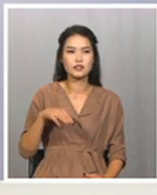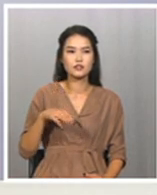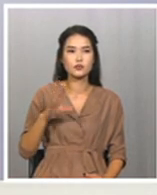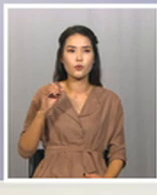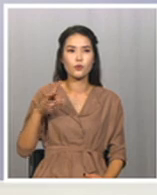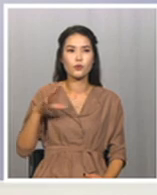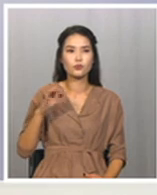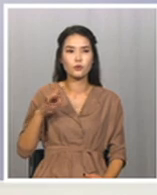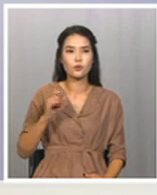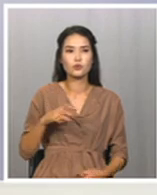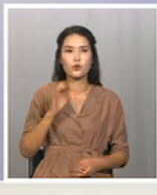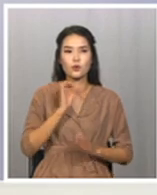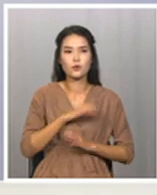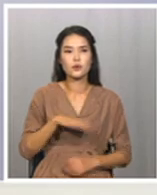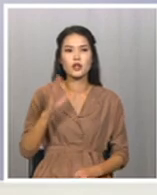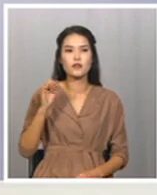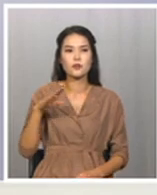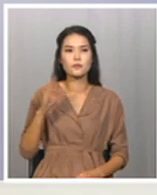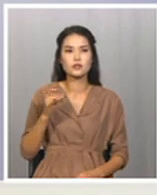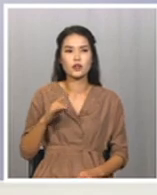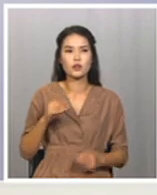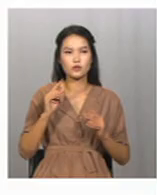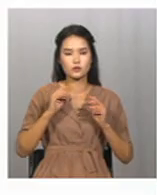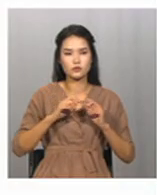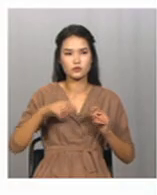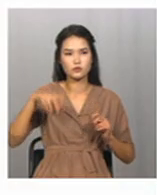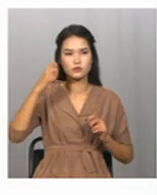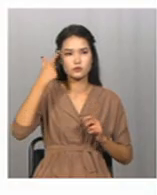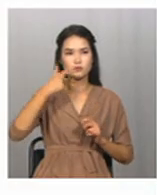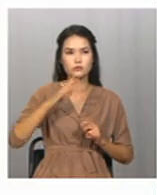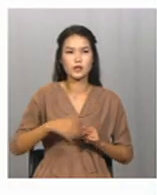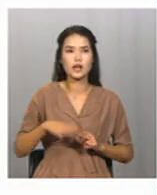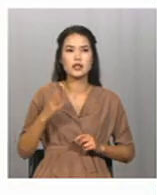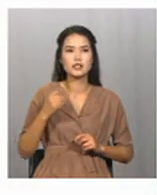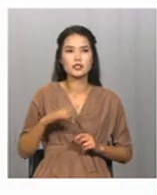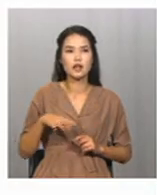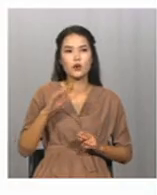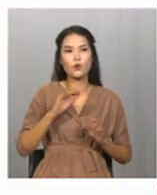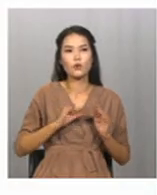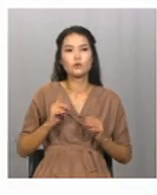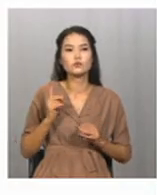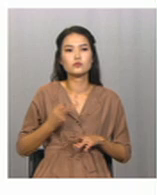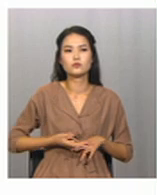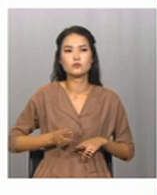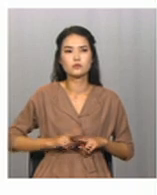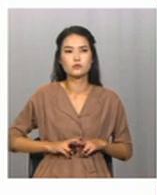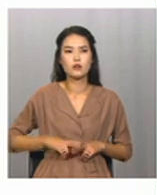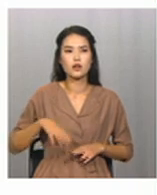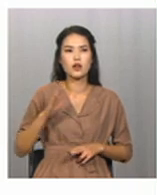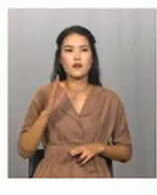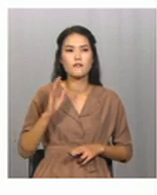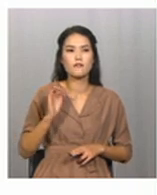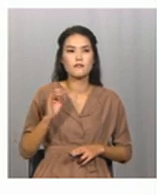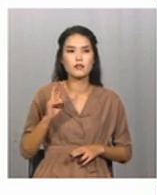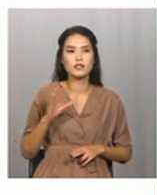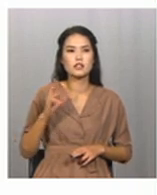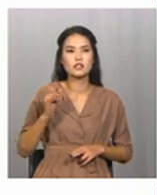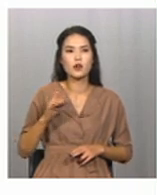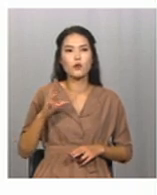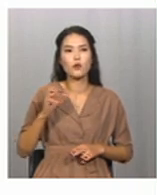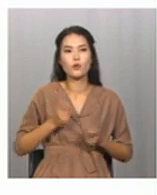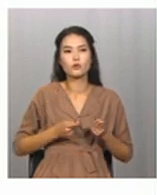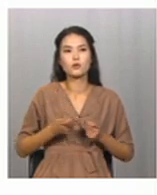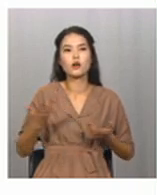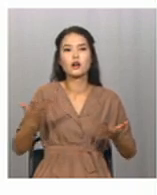сайт конструкторын қолданып, веб-сайт құруды меңгересіз. Сайт конструкторы дегеніміз не? UX сайт конструкторының